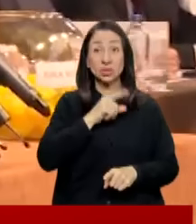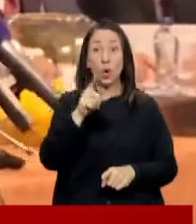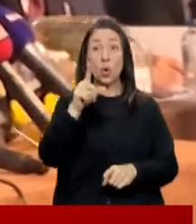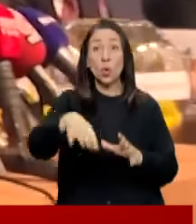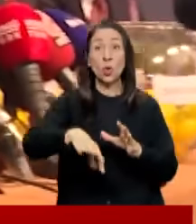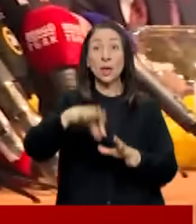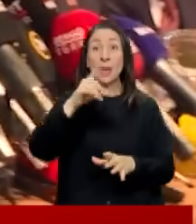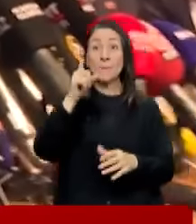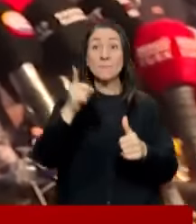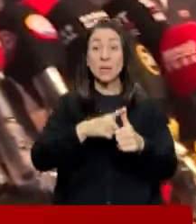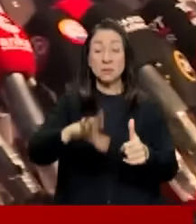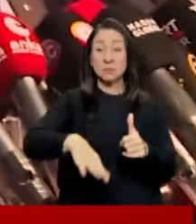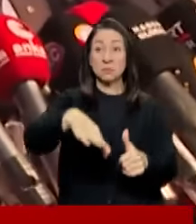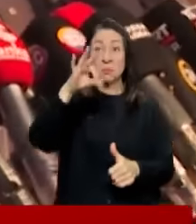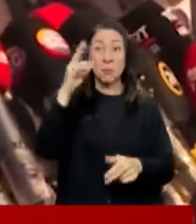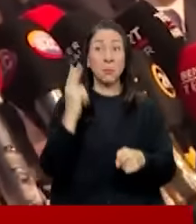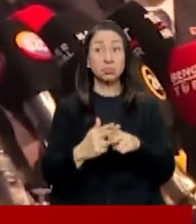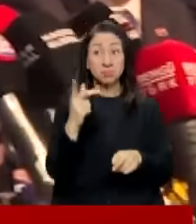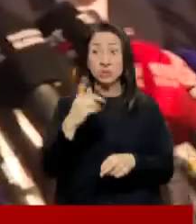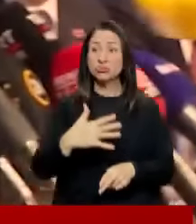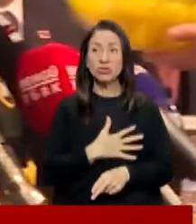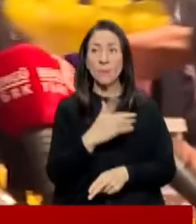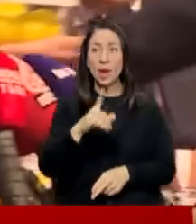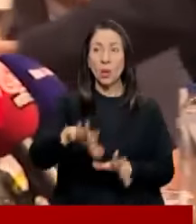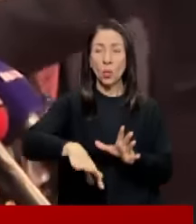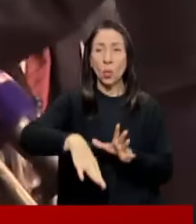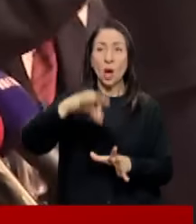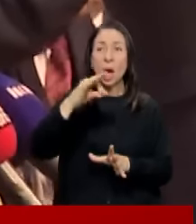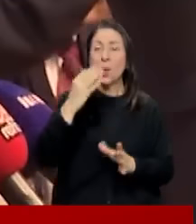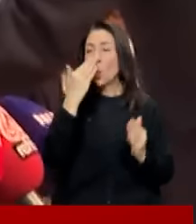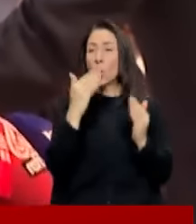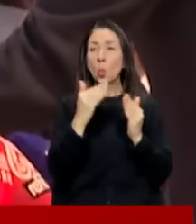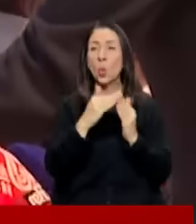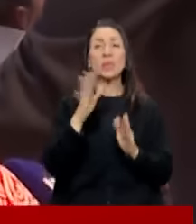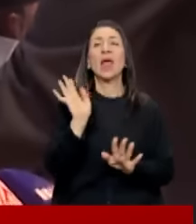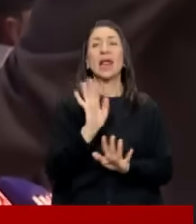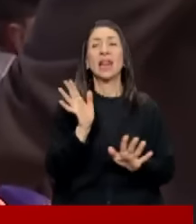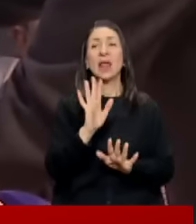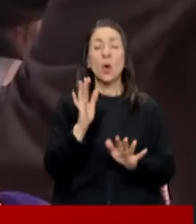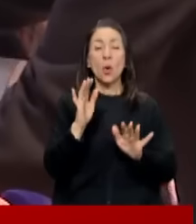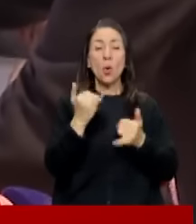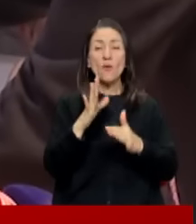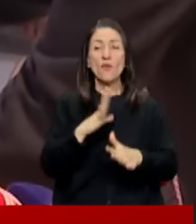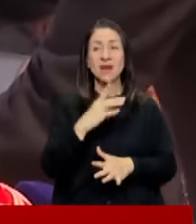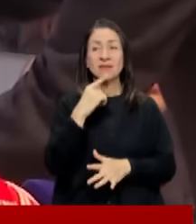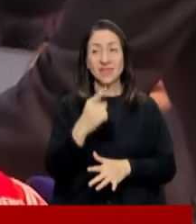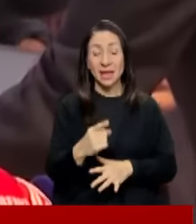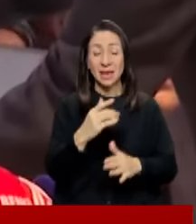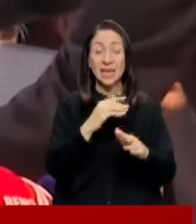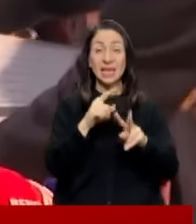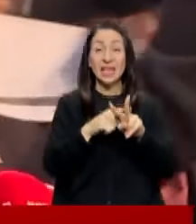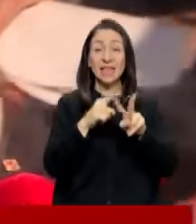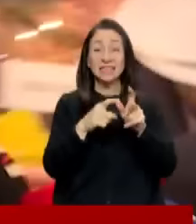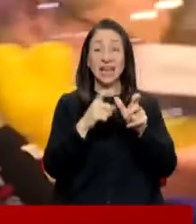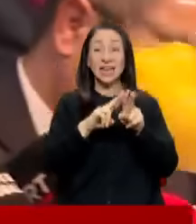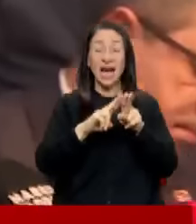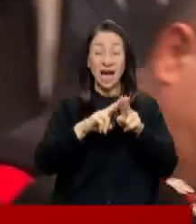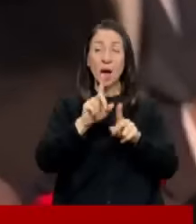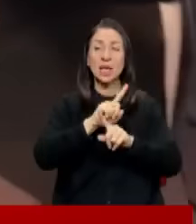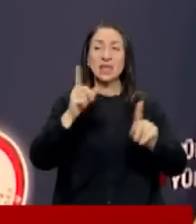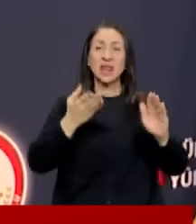o kurada birinci sırayı çekmişti. CHP kura çekimi usulen yanlış, şaibe var diyerek Yüksek Seçim Kurulu'na itiraz